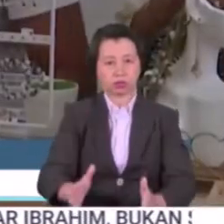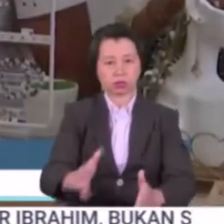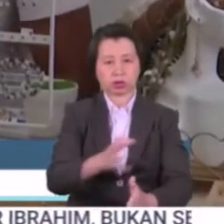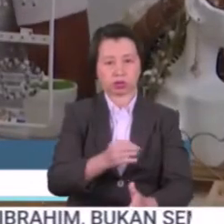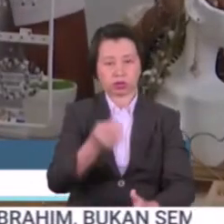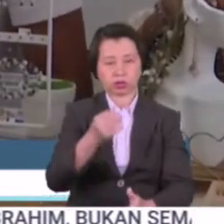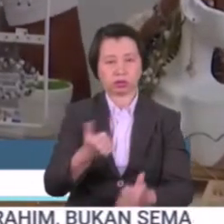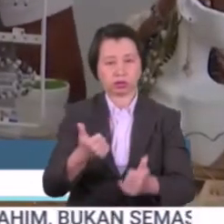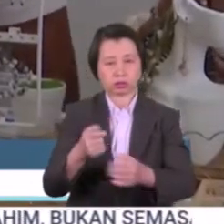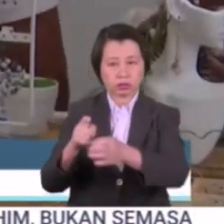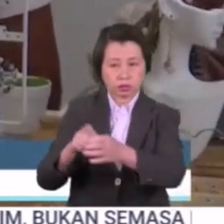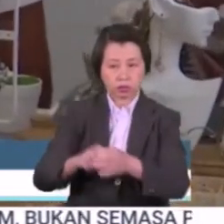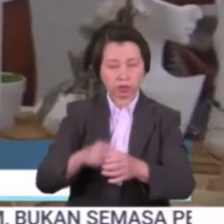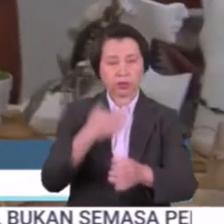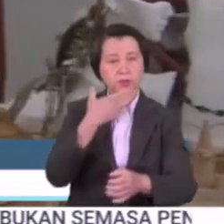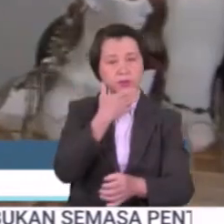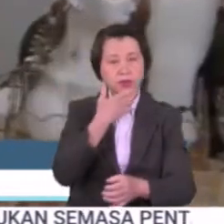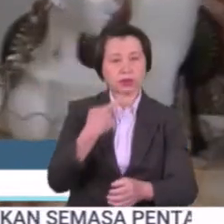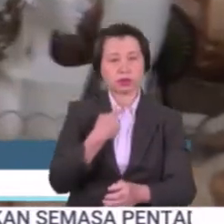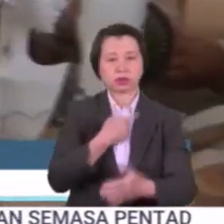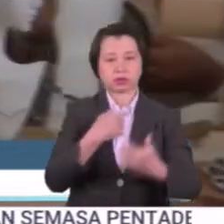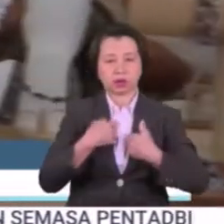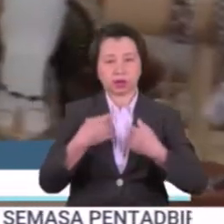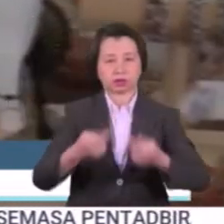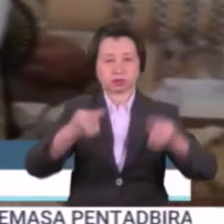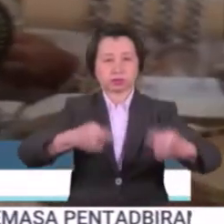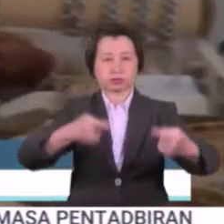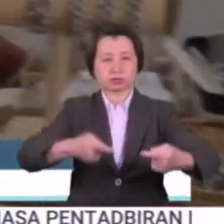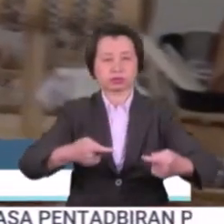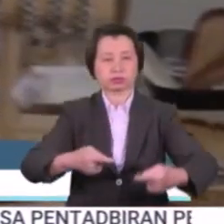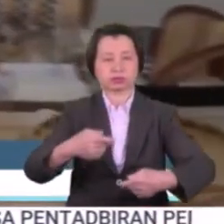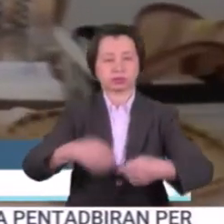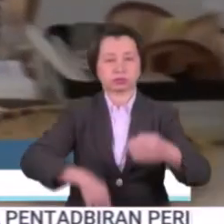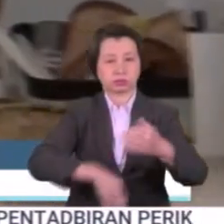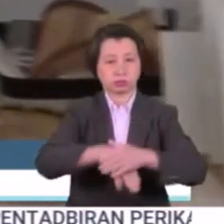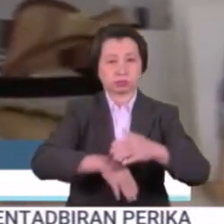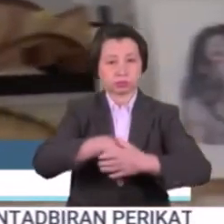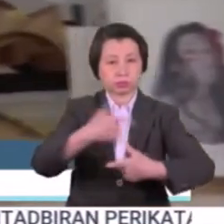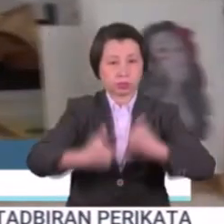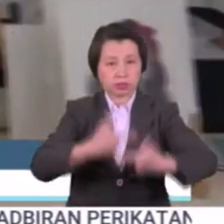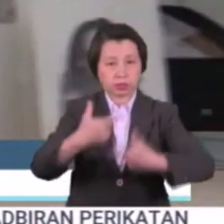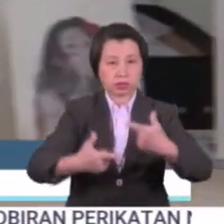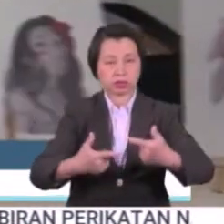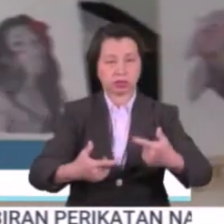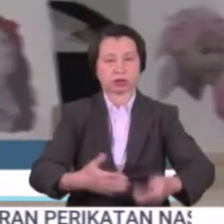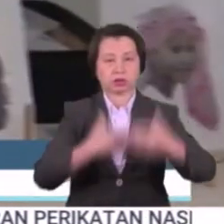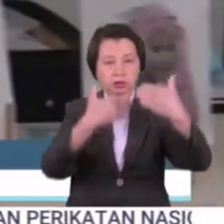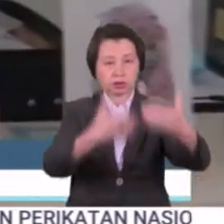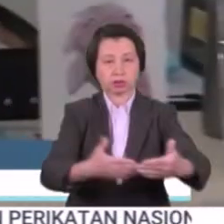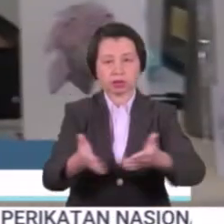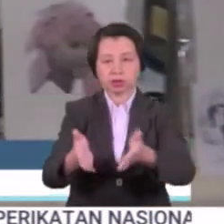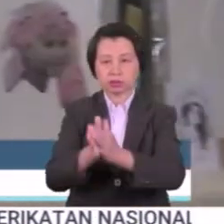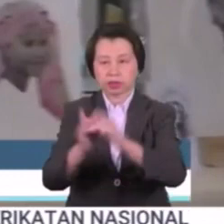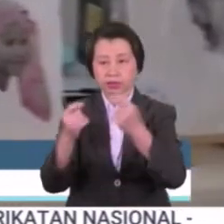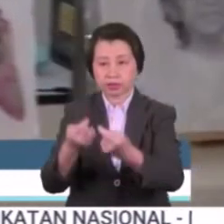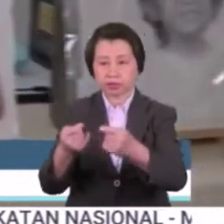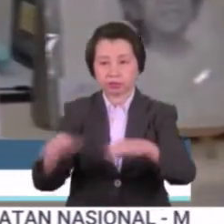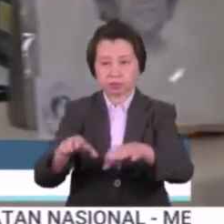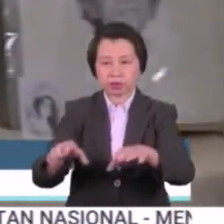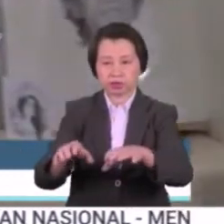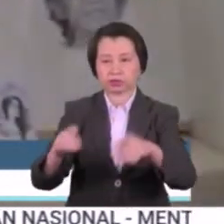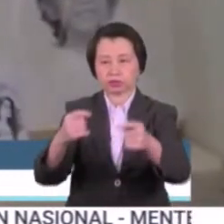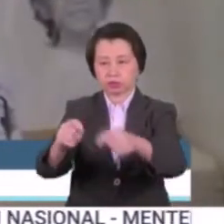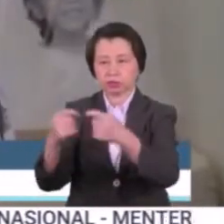untuk menarik golongan Beliau juga sebenarnya kita mengadakan pertandingan liga penalti di mana kita minta pasukan-pasukan buat tim masing-masing